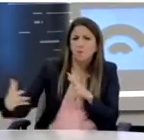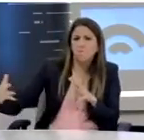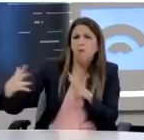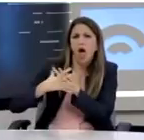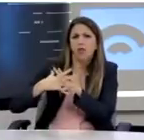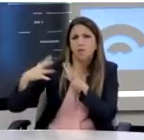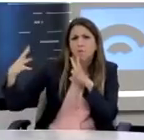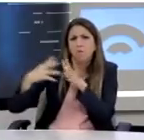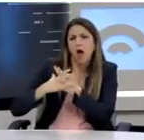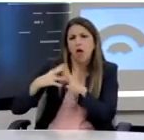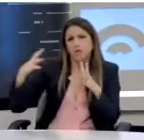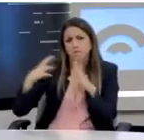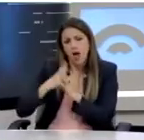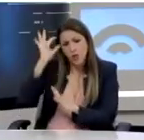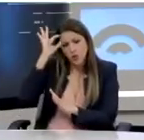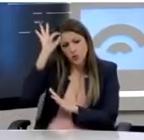την εθνότητα και για τη γλώσσα.